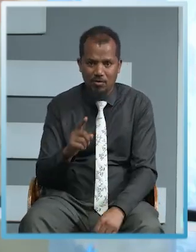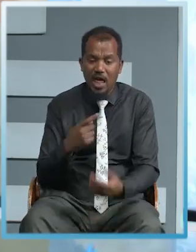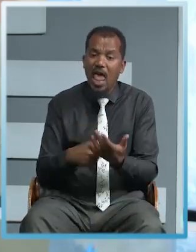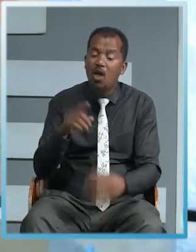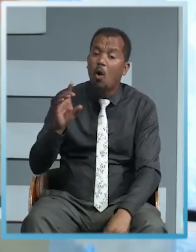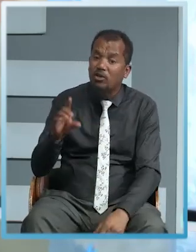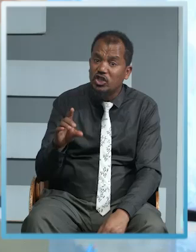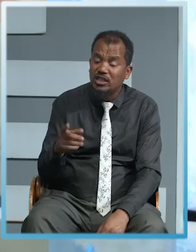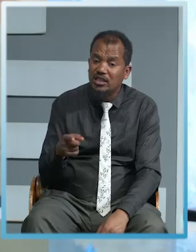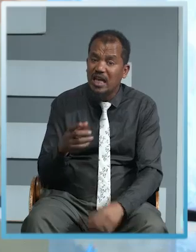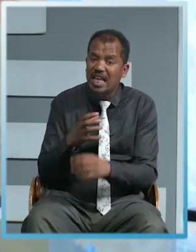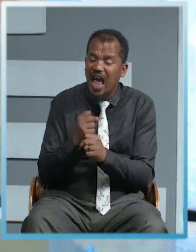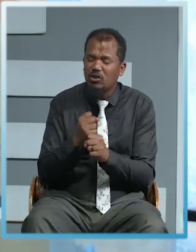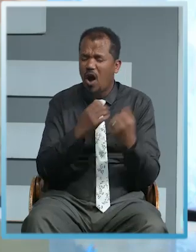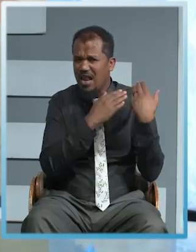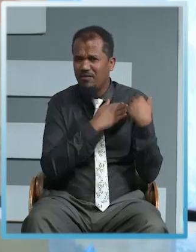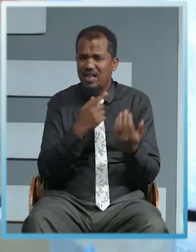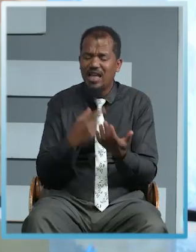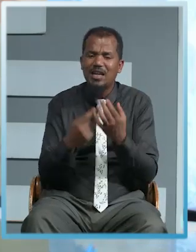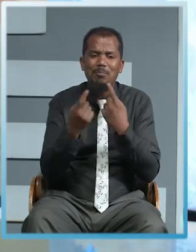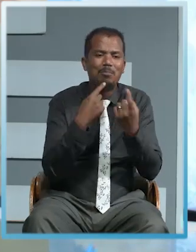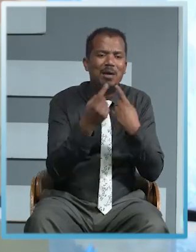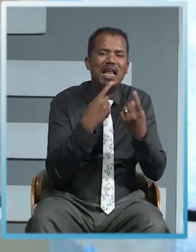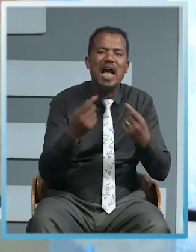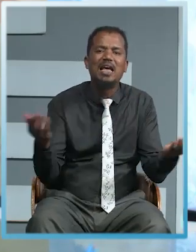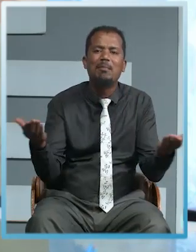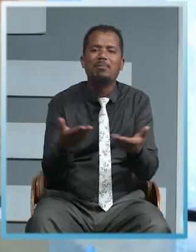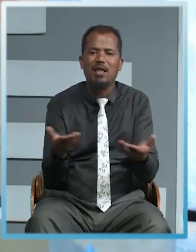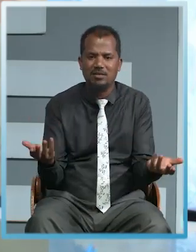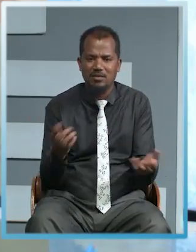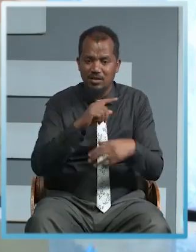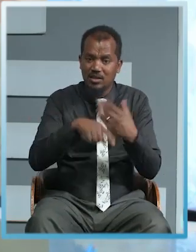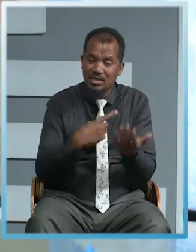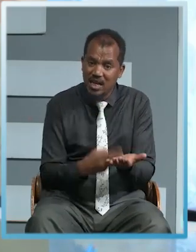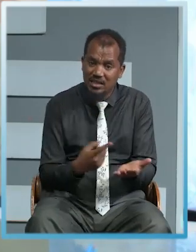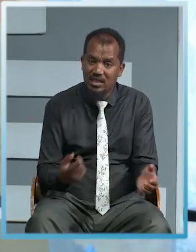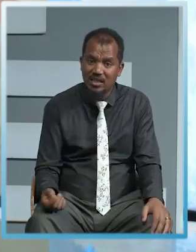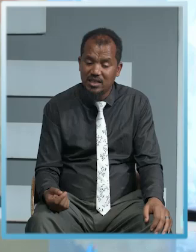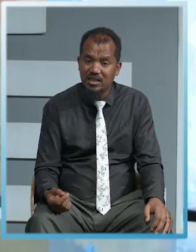ኮሚሽን የያዘው ኃላፊነት ይሄን መነጋገር ማምጣት ነው። ስለዚህ